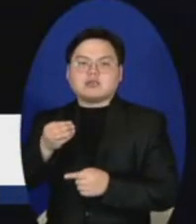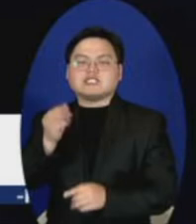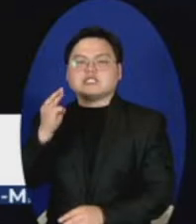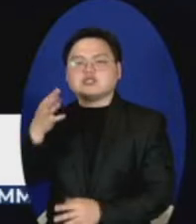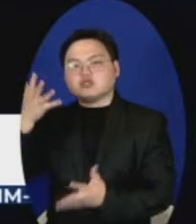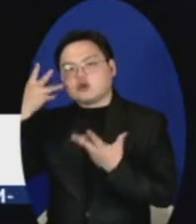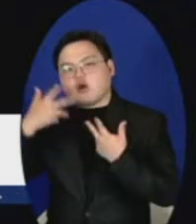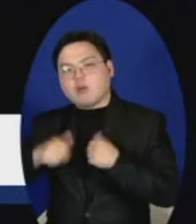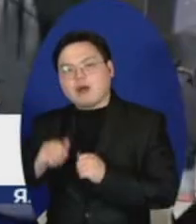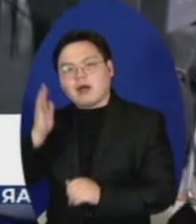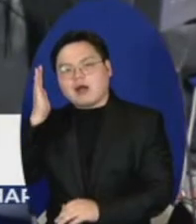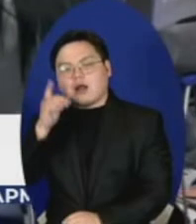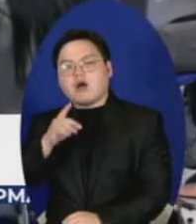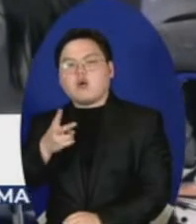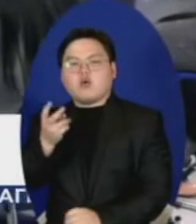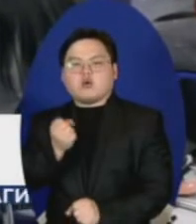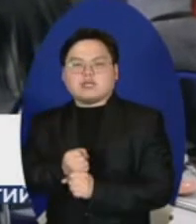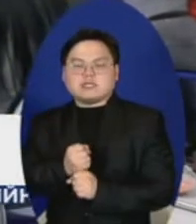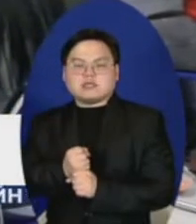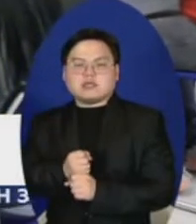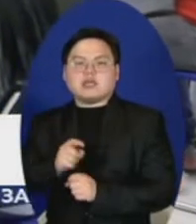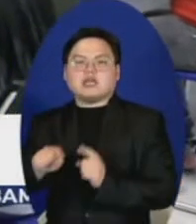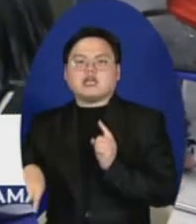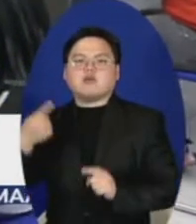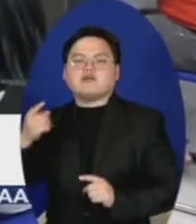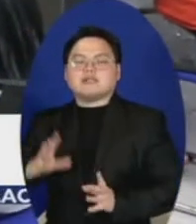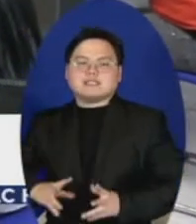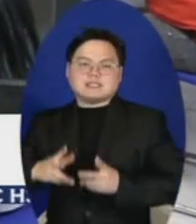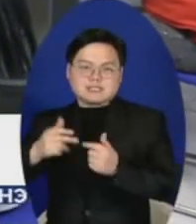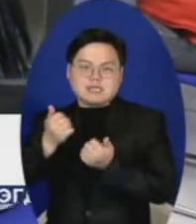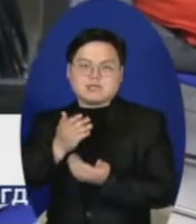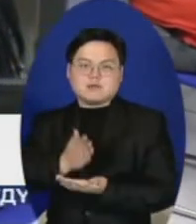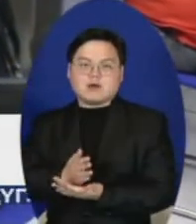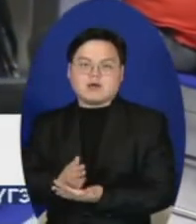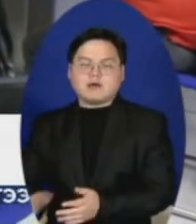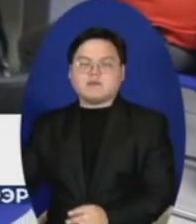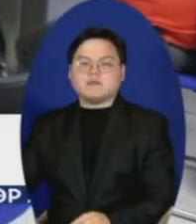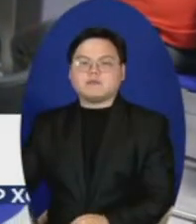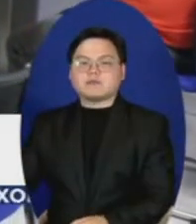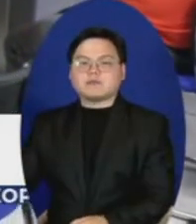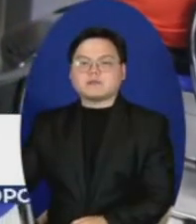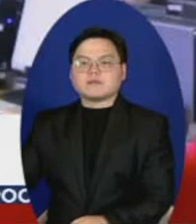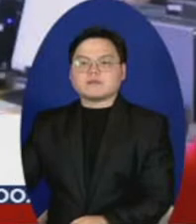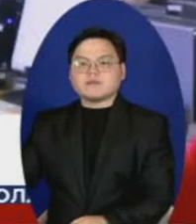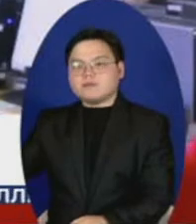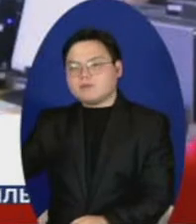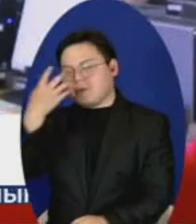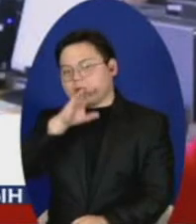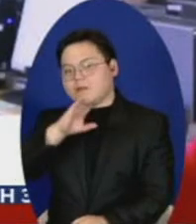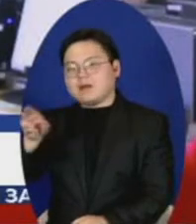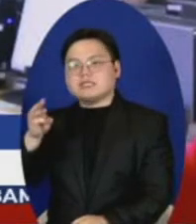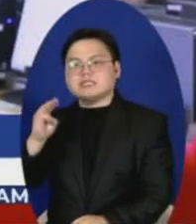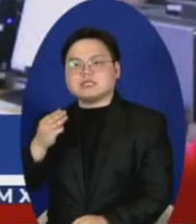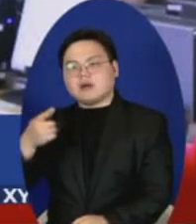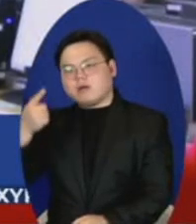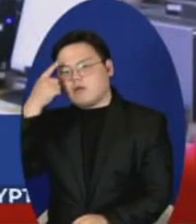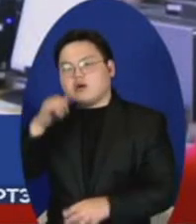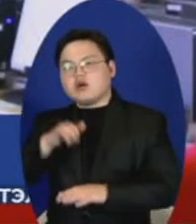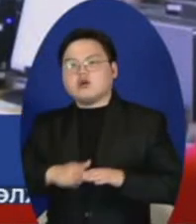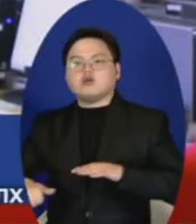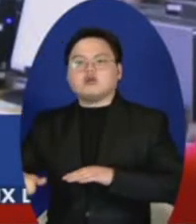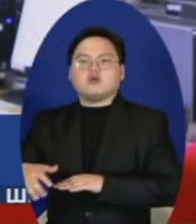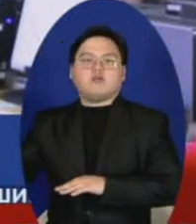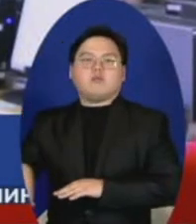зохион байгуулах арга хэлбэр улам боловсронгуй болж байна. Төрийн албаны шалгалт улс орон даяар нэгэн